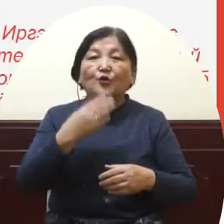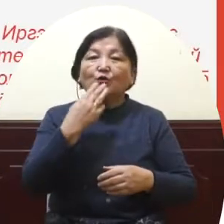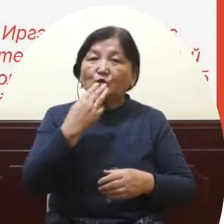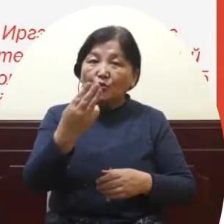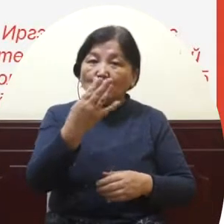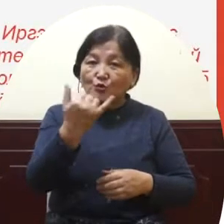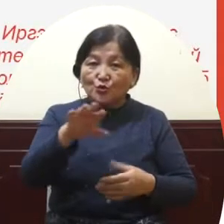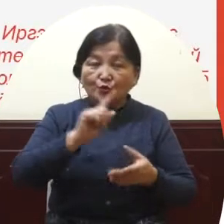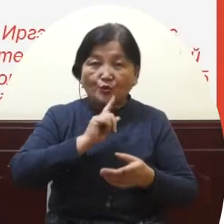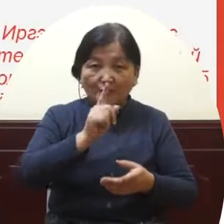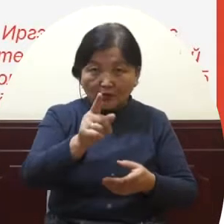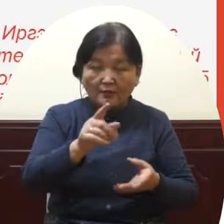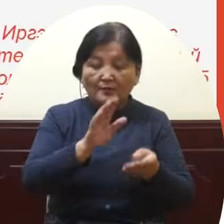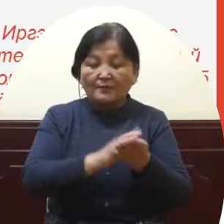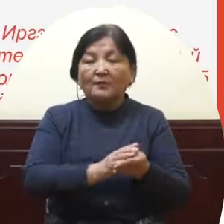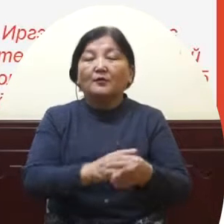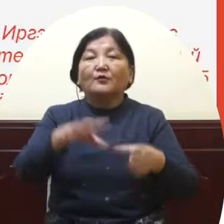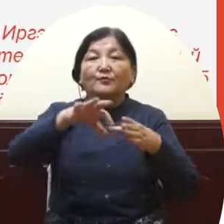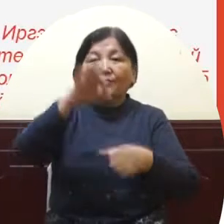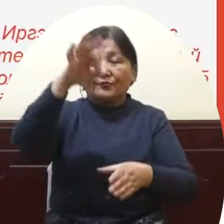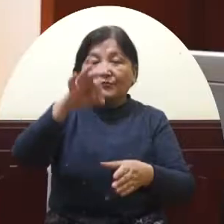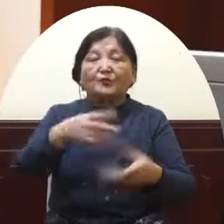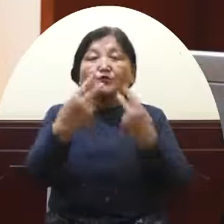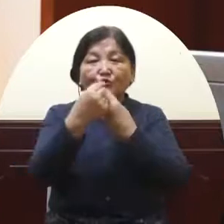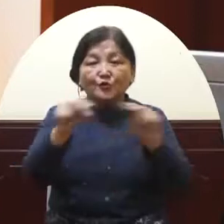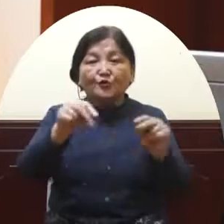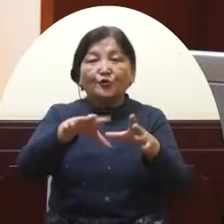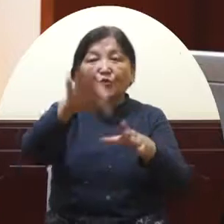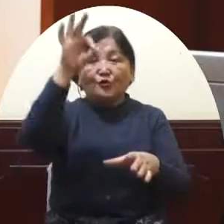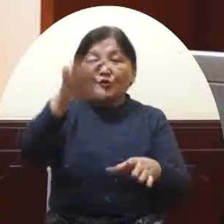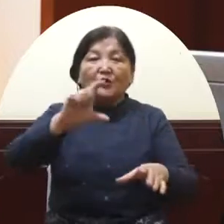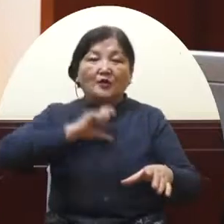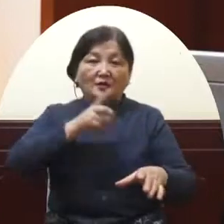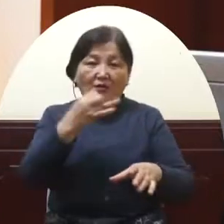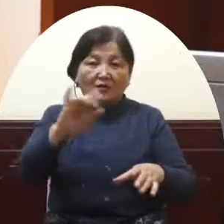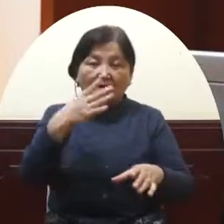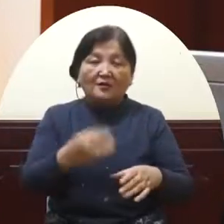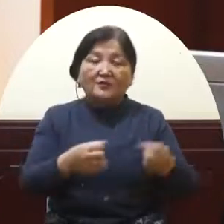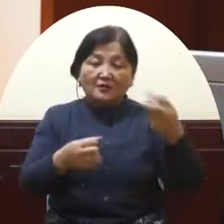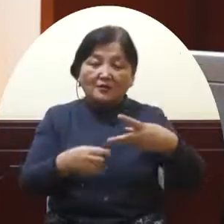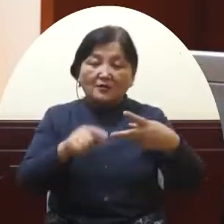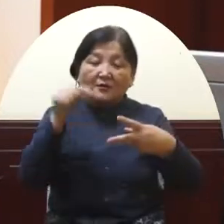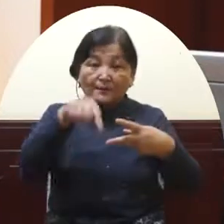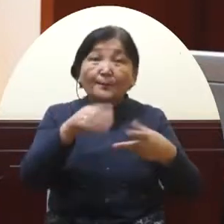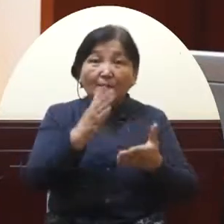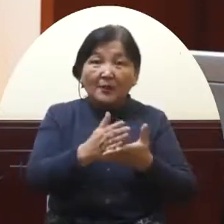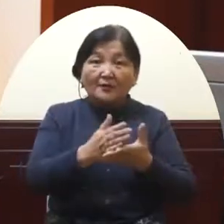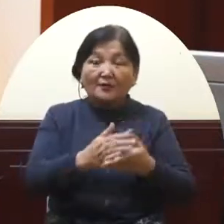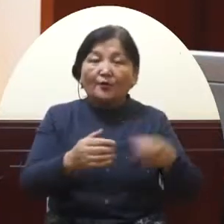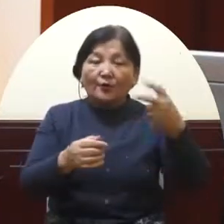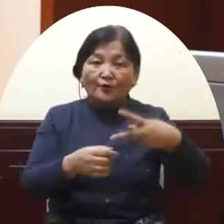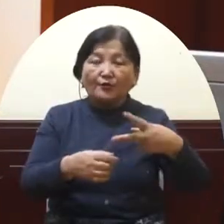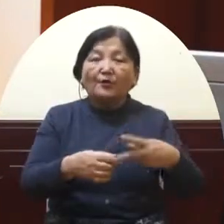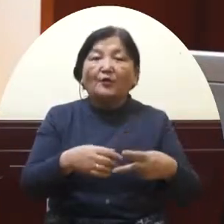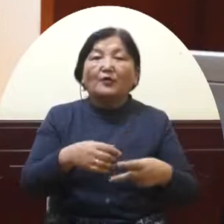дамжуулан оролцох хэрэгтэй гэж. За хоёрт нь бол бидний нөгөө ярьдаг иргэний болон улс төрийн эрхийн